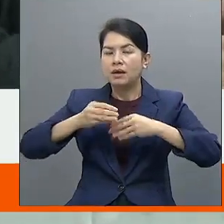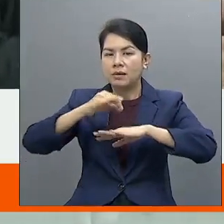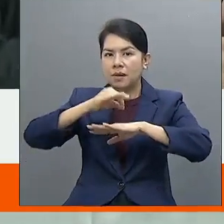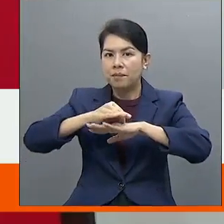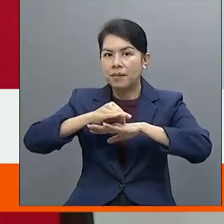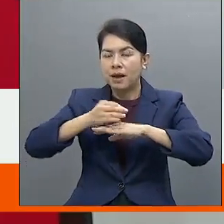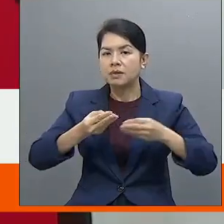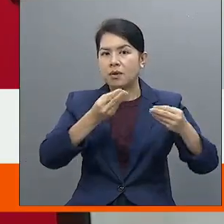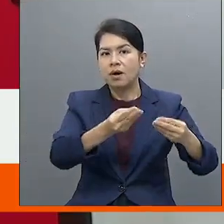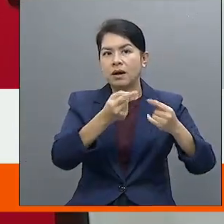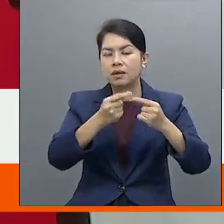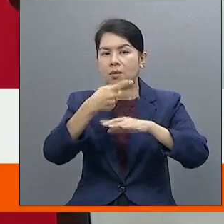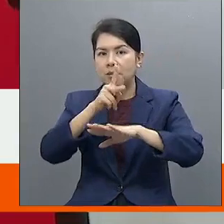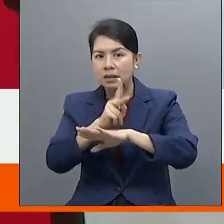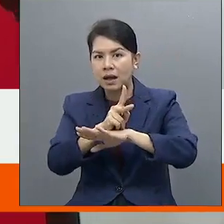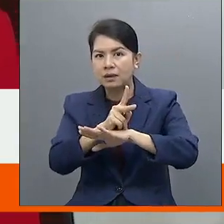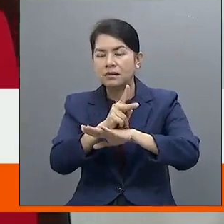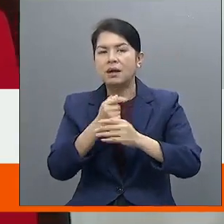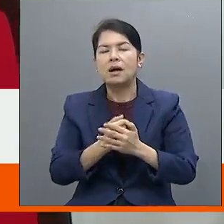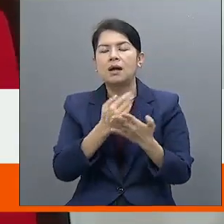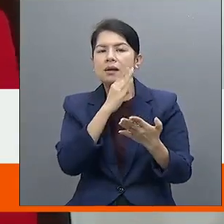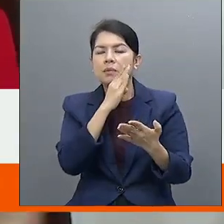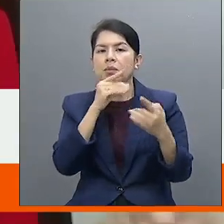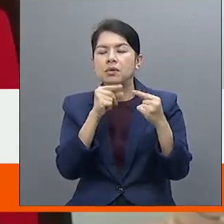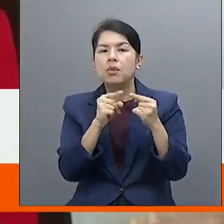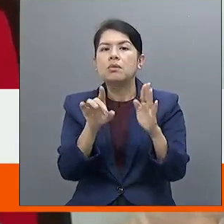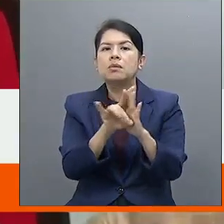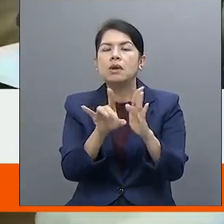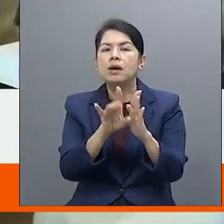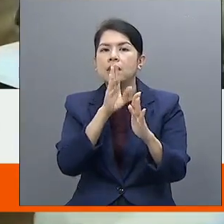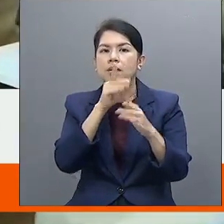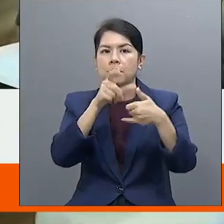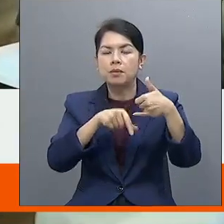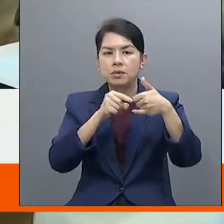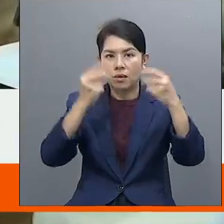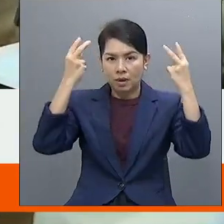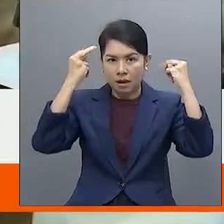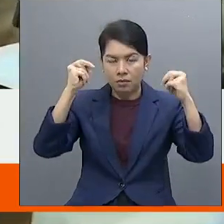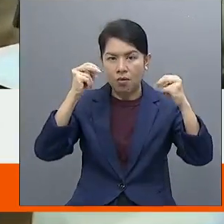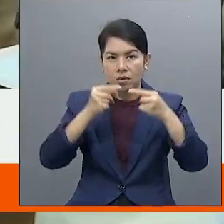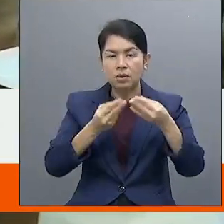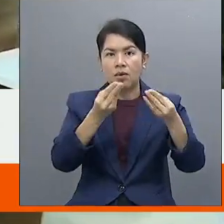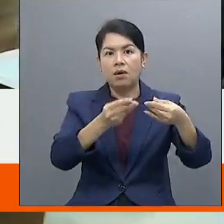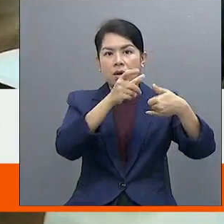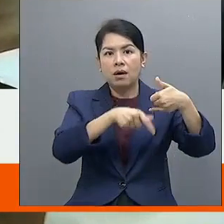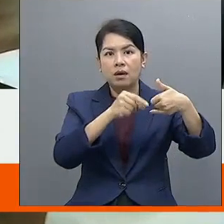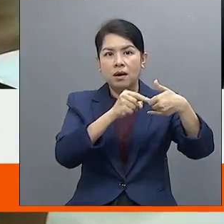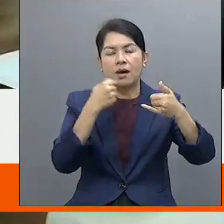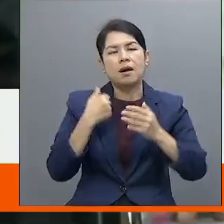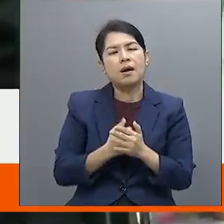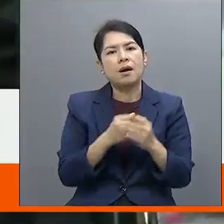ล้วผมถามว่าผลสุดท้ายพิธาไม่ได้เนี่ยมันจะยังไงล่ะหมอชลน่านก็รู้พิธาไปไม่ได ้